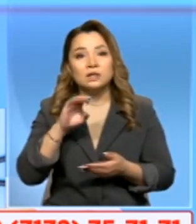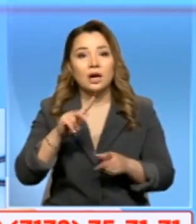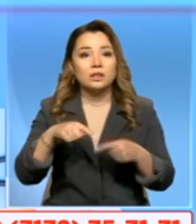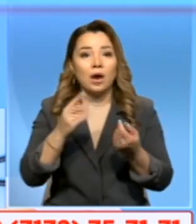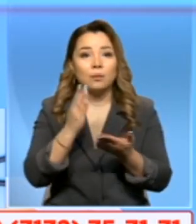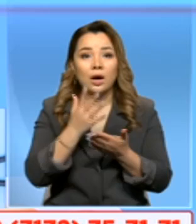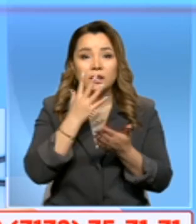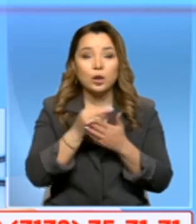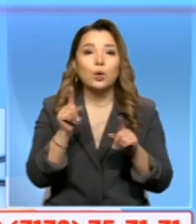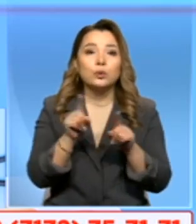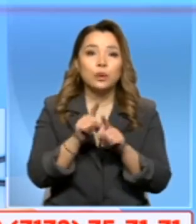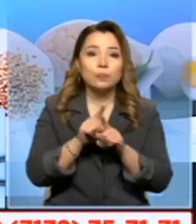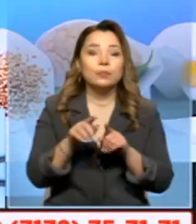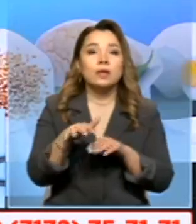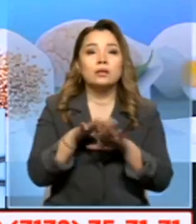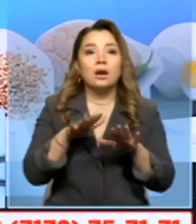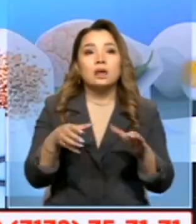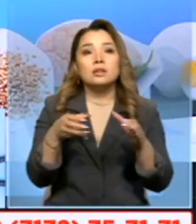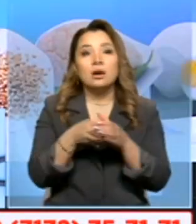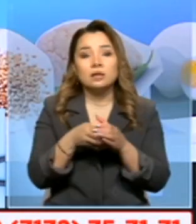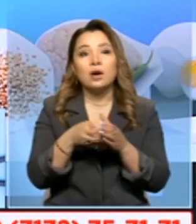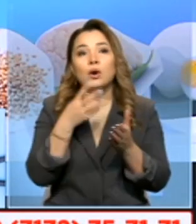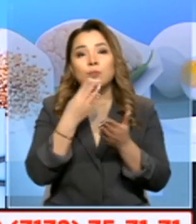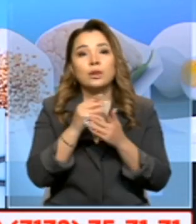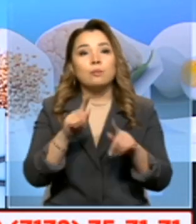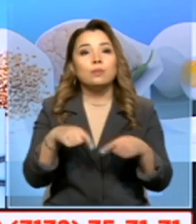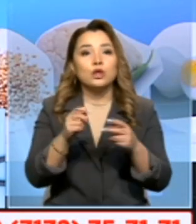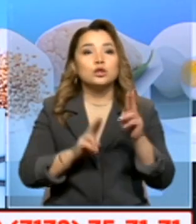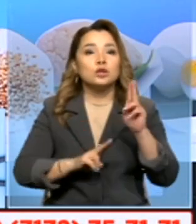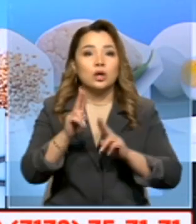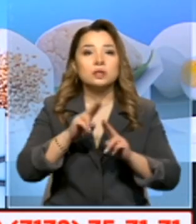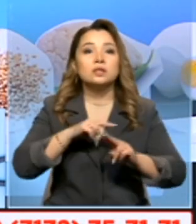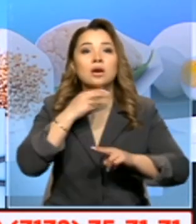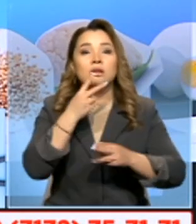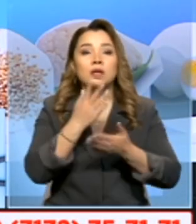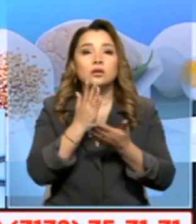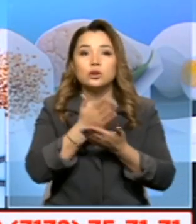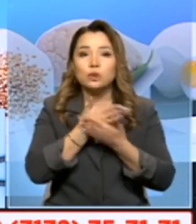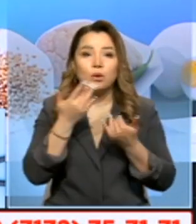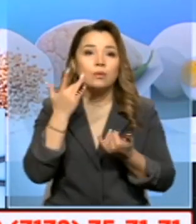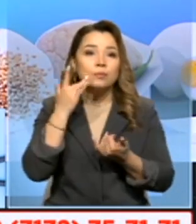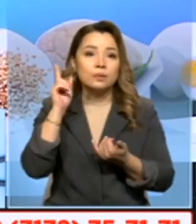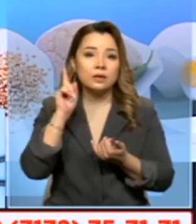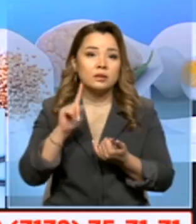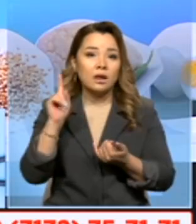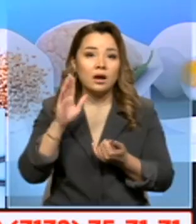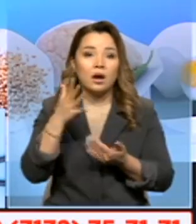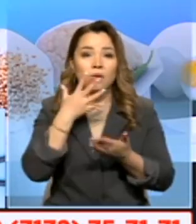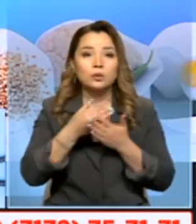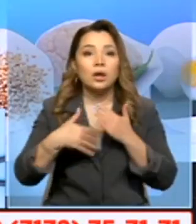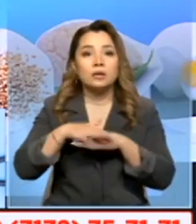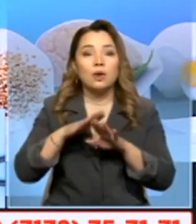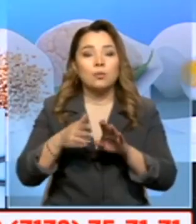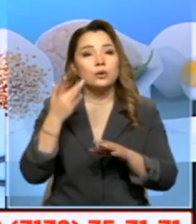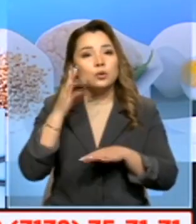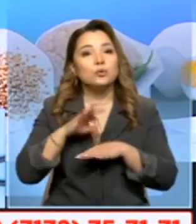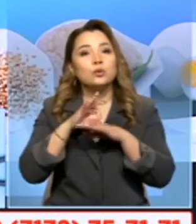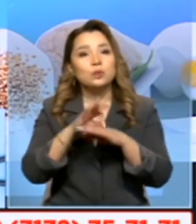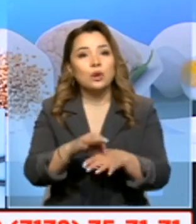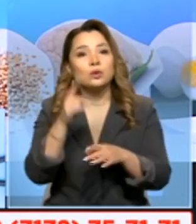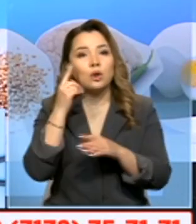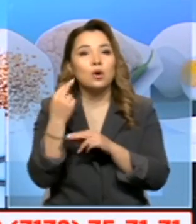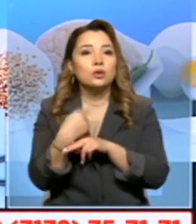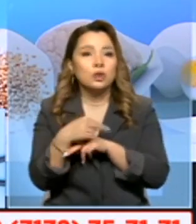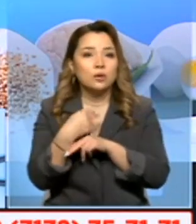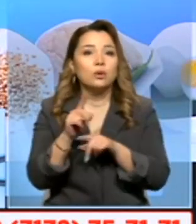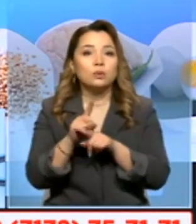өмір бақи ішем дейді, мына жақтан ешқандай берілген дұрыс қағидан сақтамай, өмір бақи өтіп кетуге болады. А бірақ ол емделуге әбден